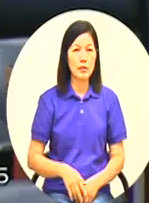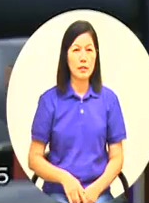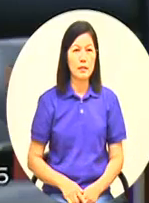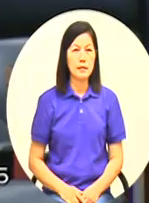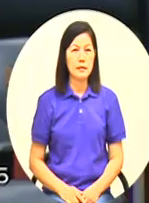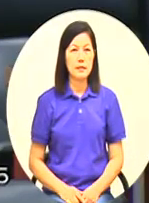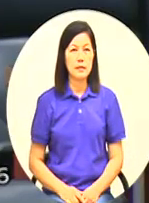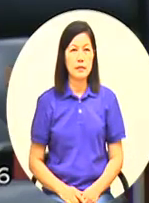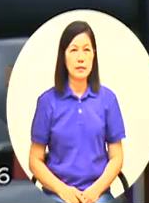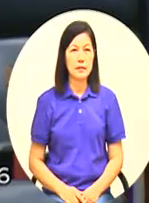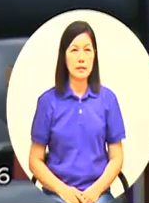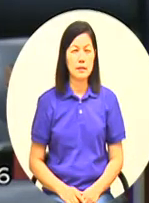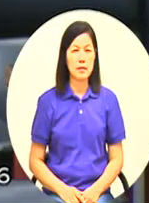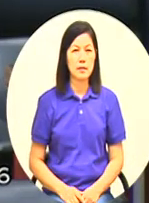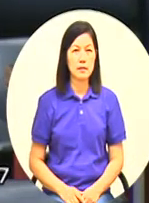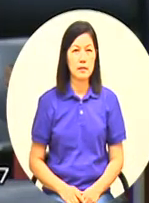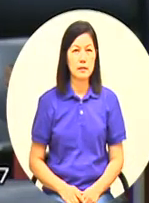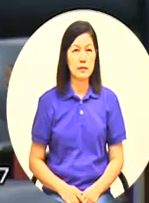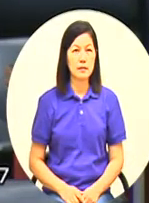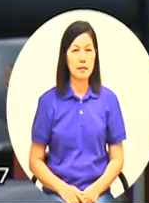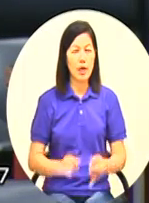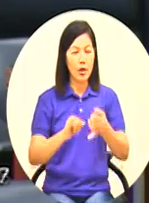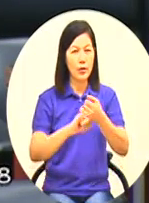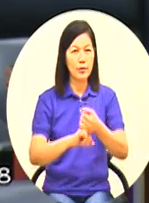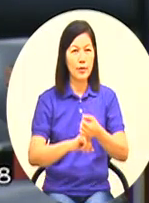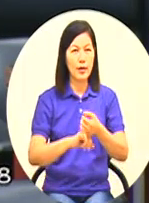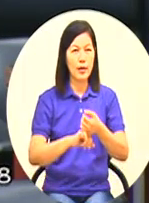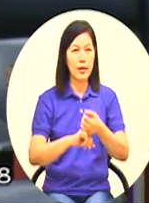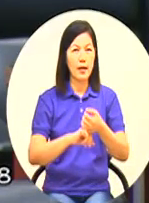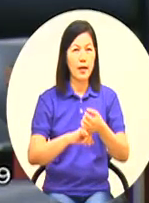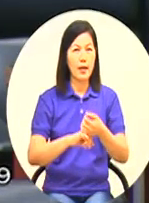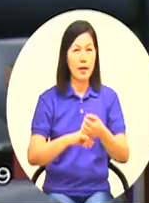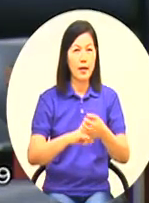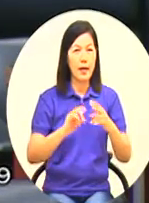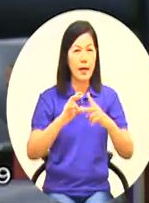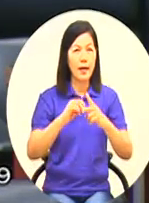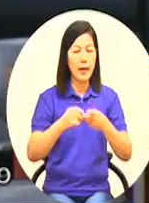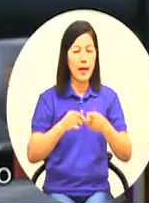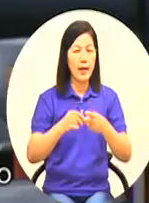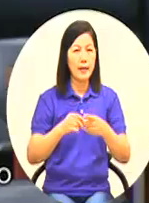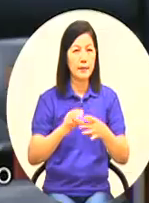斯保使用哦，那修复后还可以用的有